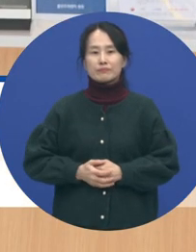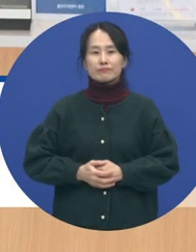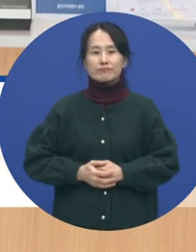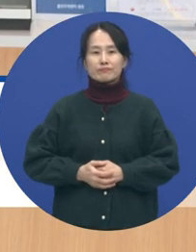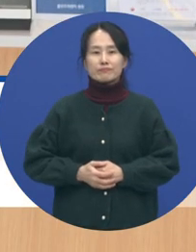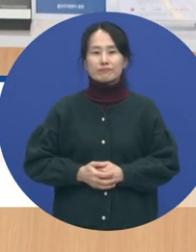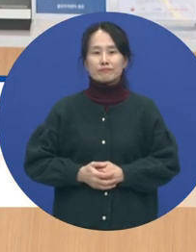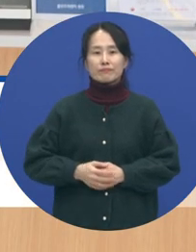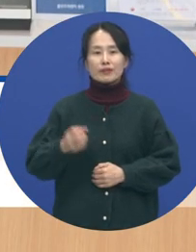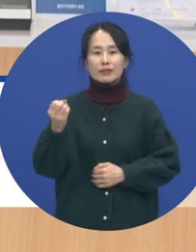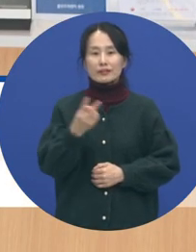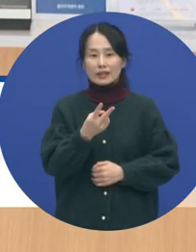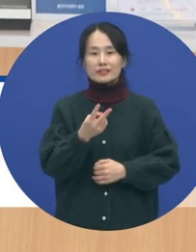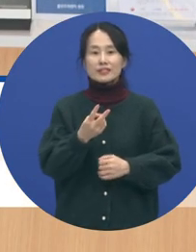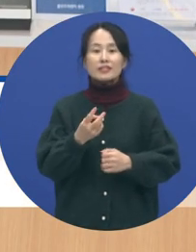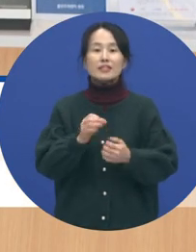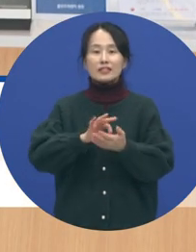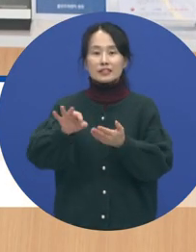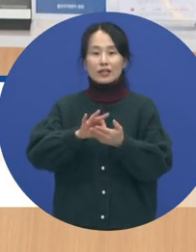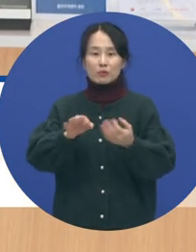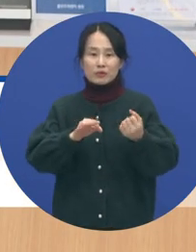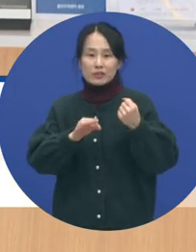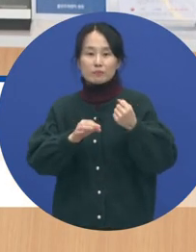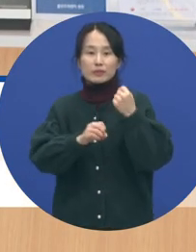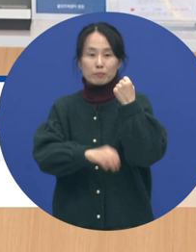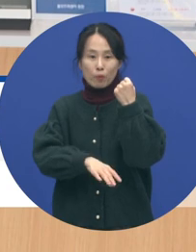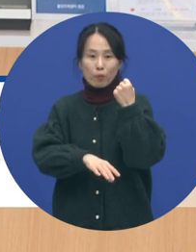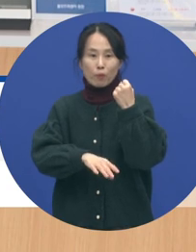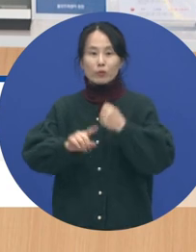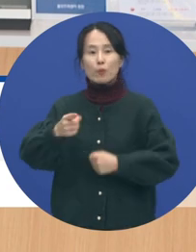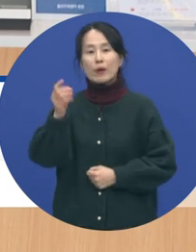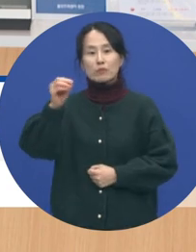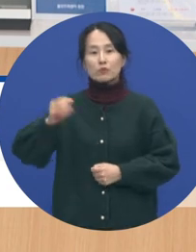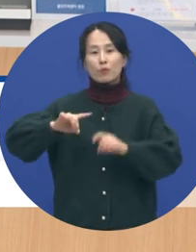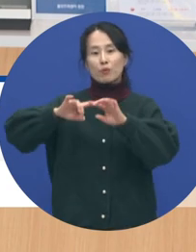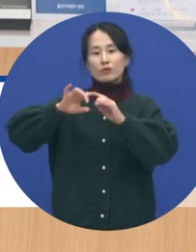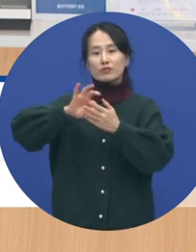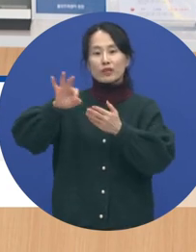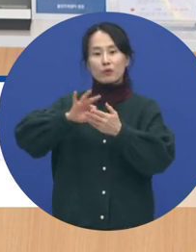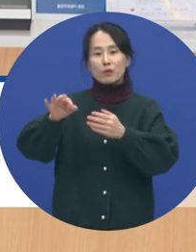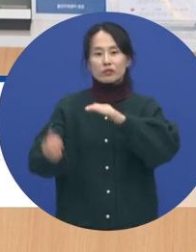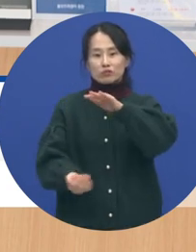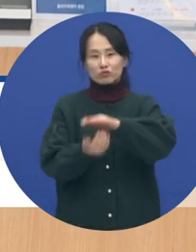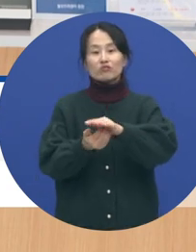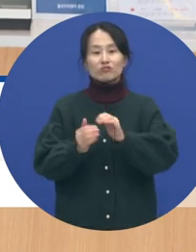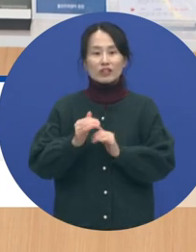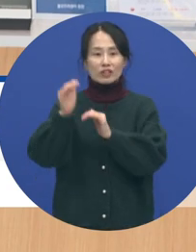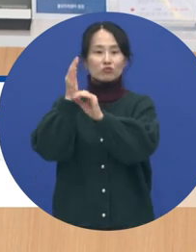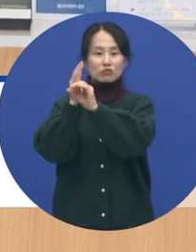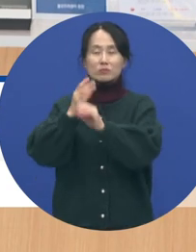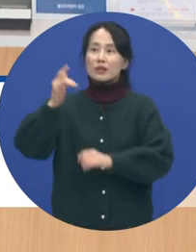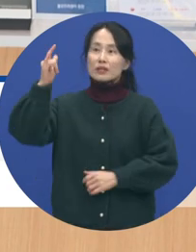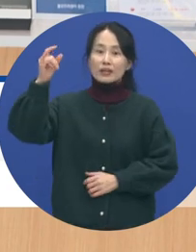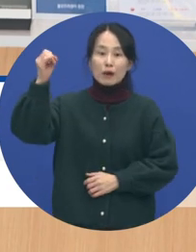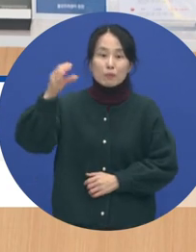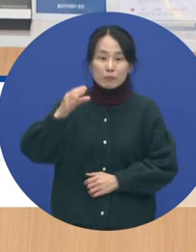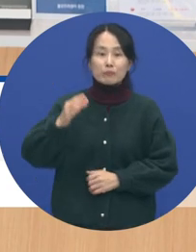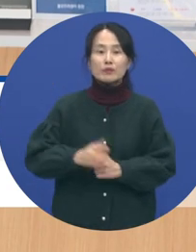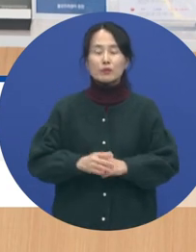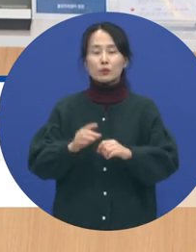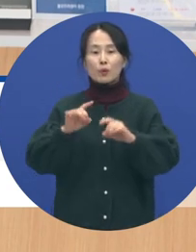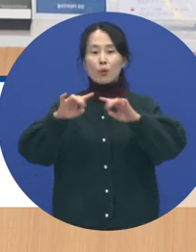본격적으로 재생에너지를 기반으로 한 100% 전력 사용량이 실현이 되는 단계에 이제 오게 됐습니다. 태양광, 그다음에